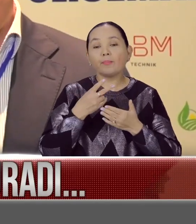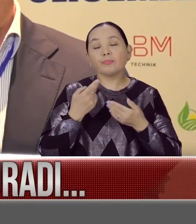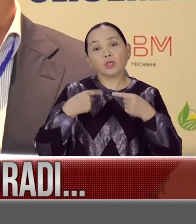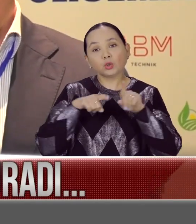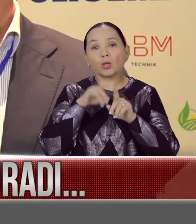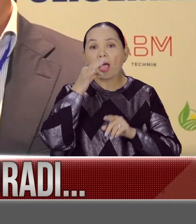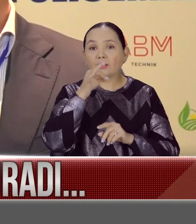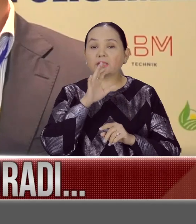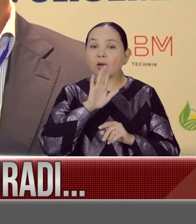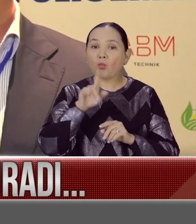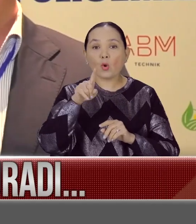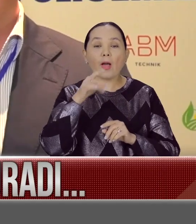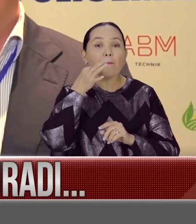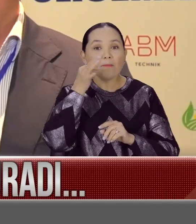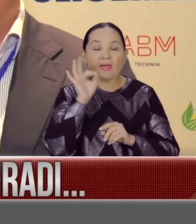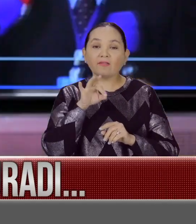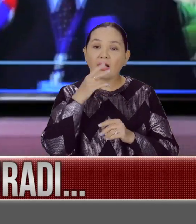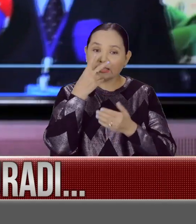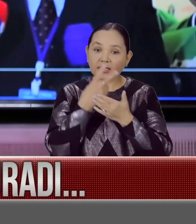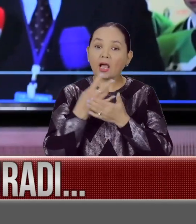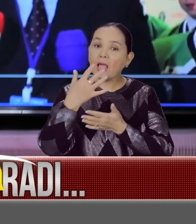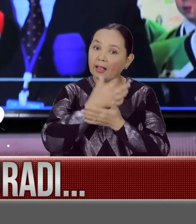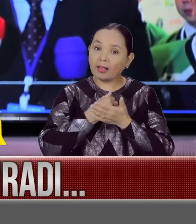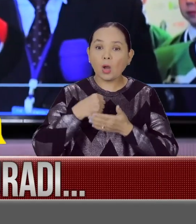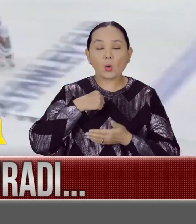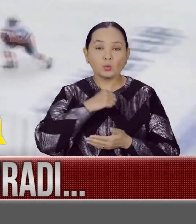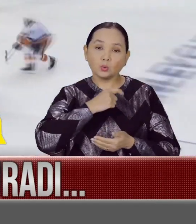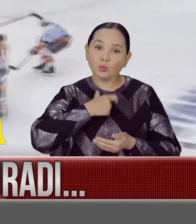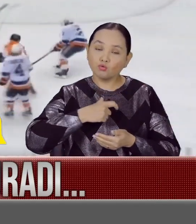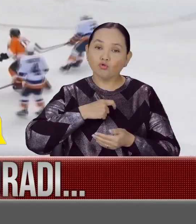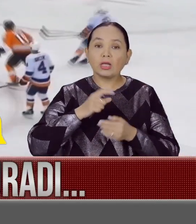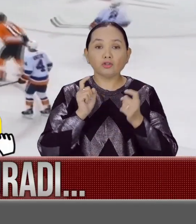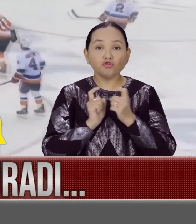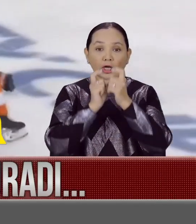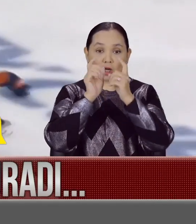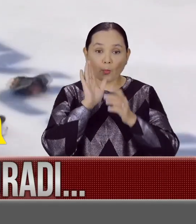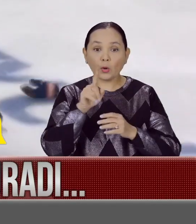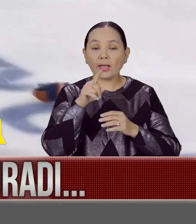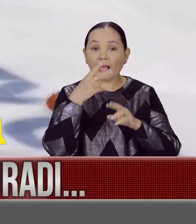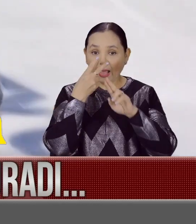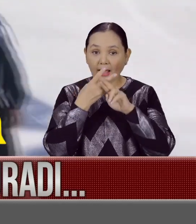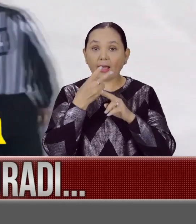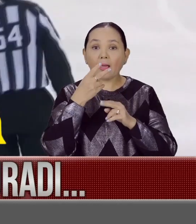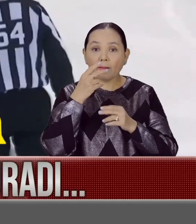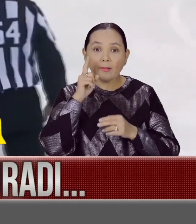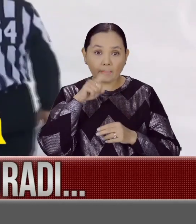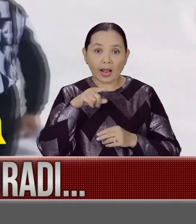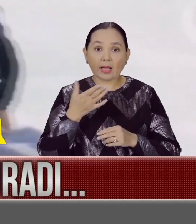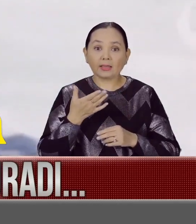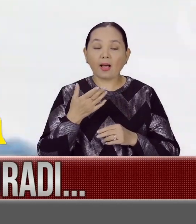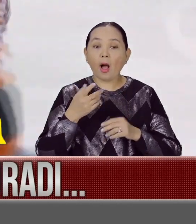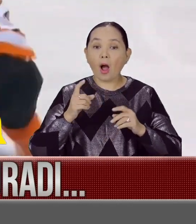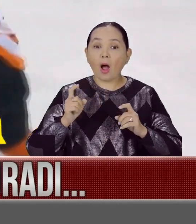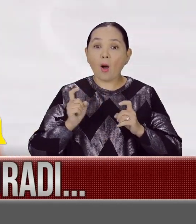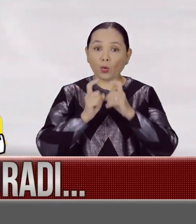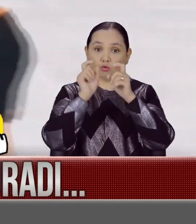shunday qilmasak bo'lmaydi, buni mevasini mana ko'rib turibmiz. Muz ustida ham janjallar bo'lib turadi, bu haqida Salloh yaxshi biladi. Urush